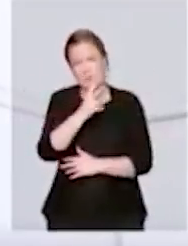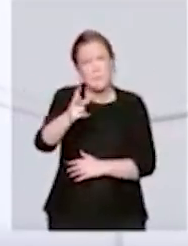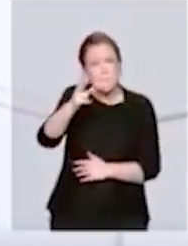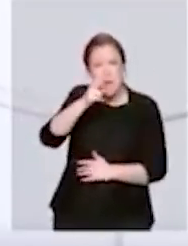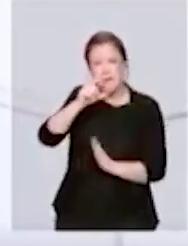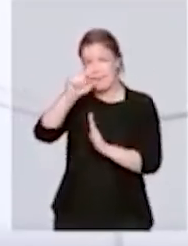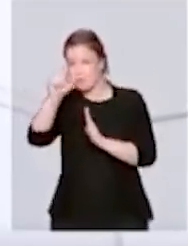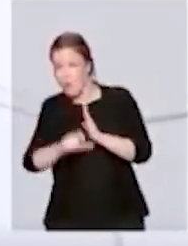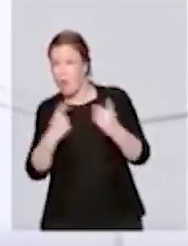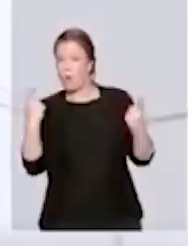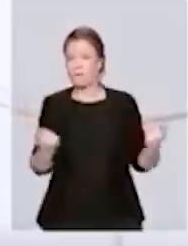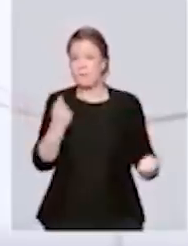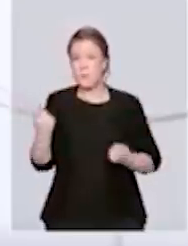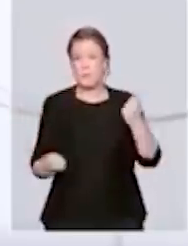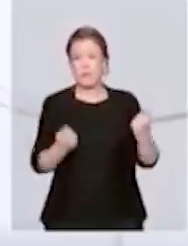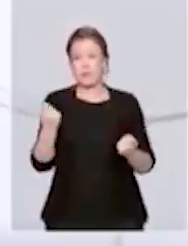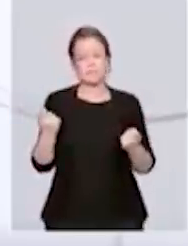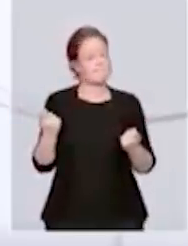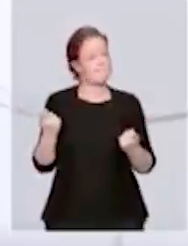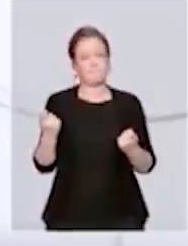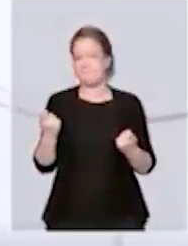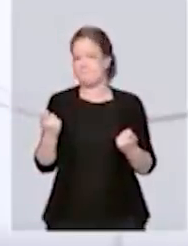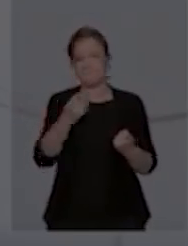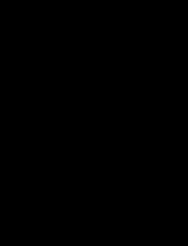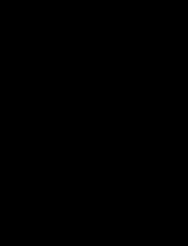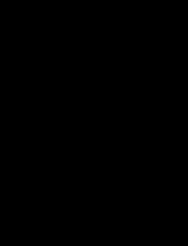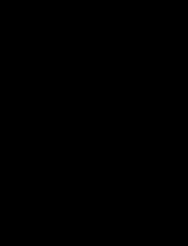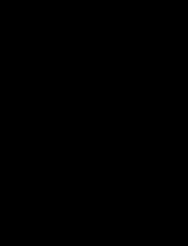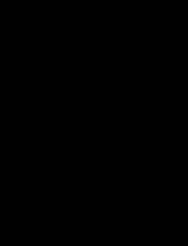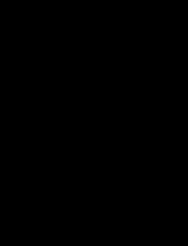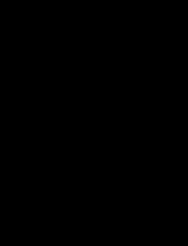ne pourrons rouvrir leurs portes malheureusement durant cette période